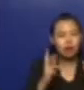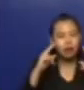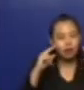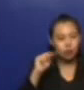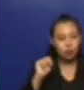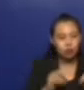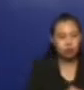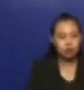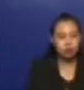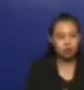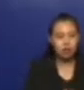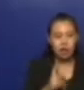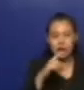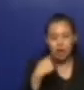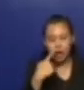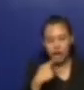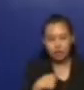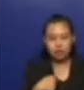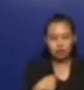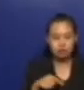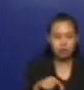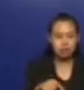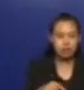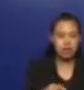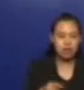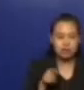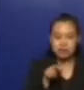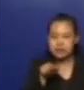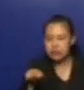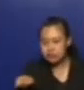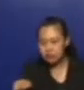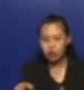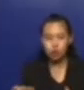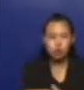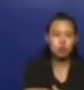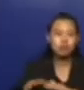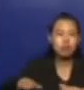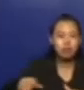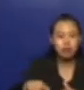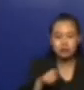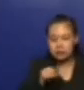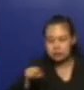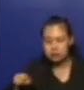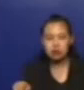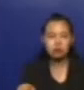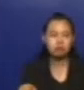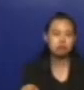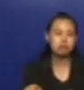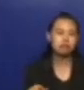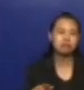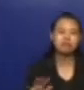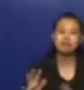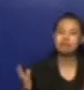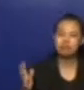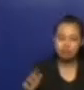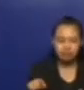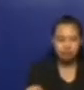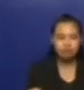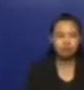นนี้อยู่เบื้องหลังมันน่าจะหมดเวลาแล้วครับผมไม่ได้โตมาจ